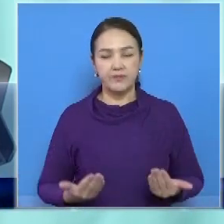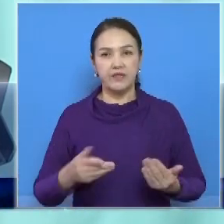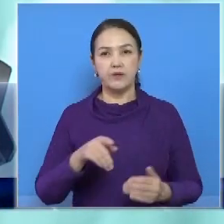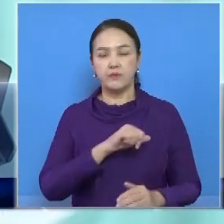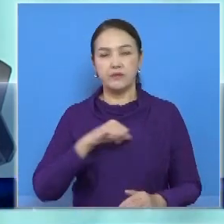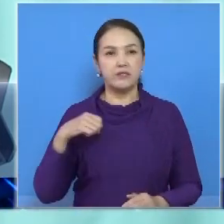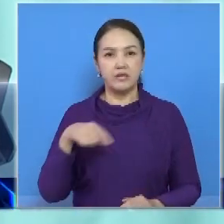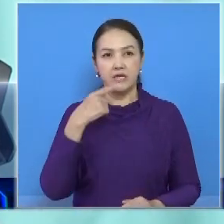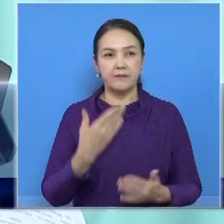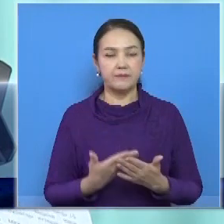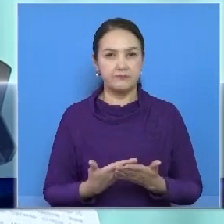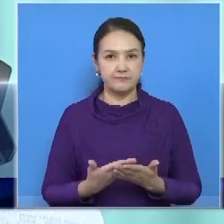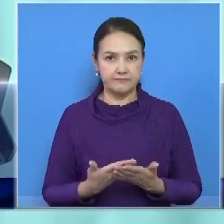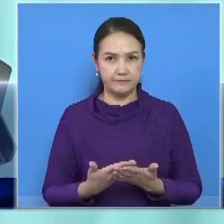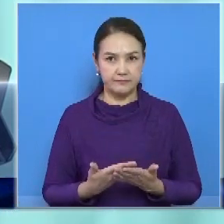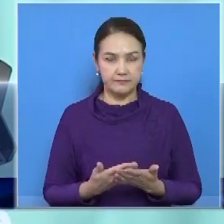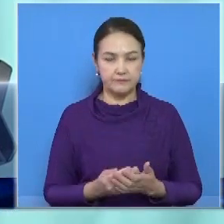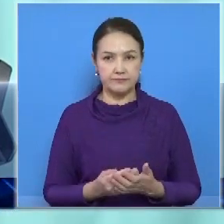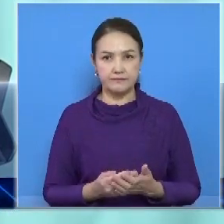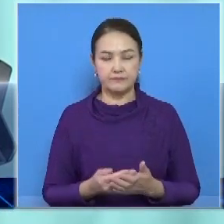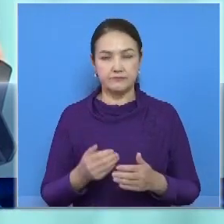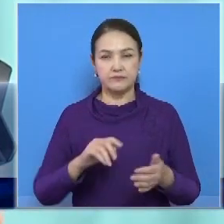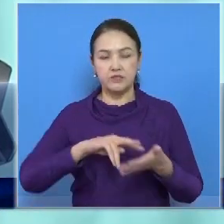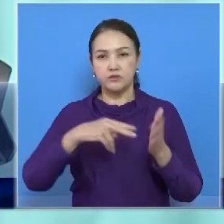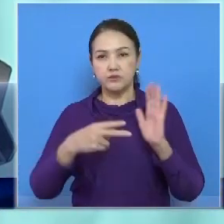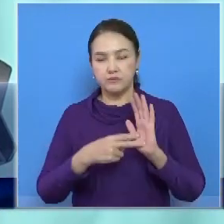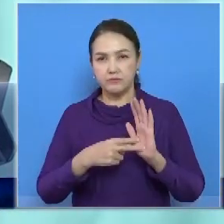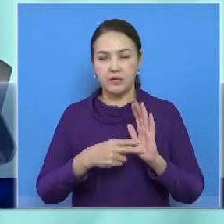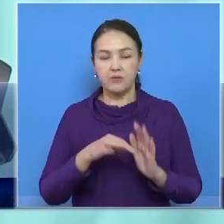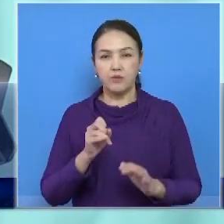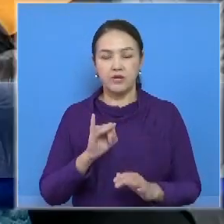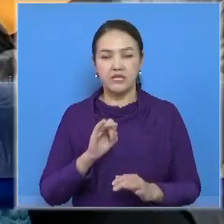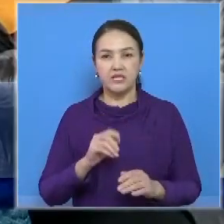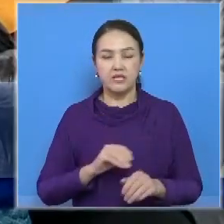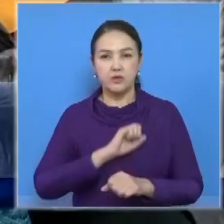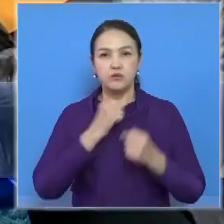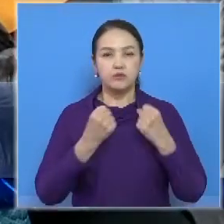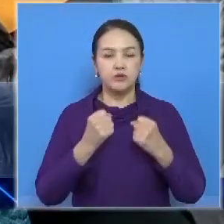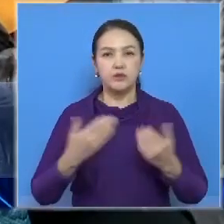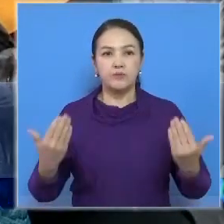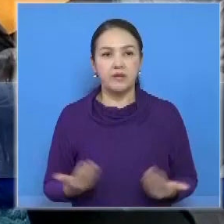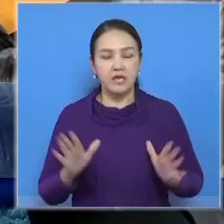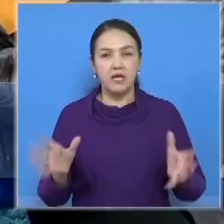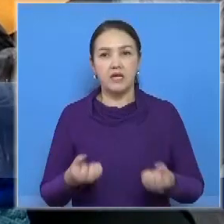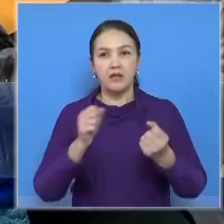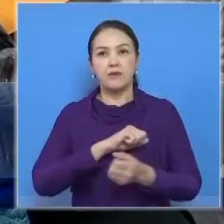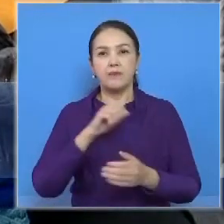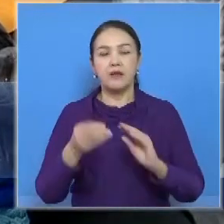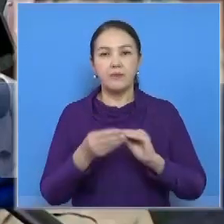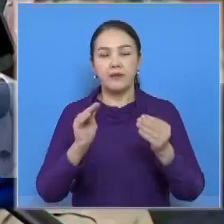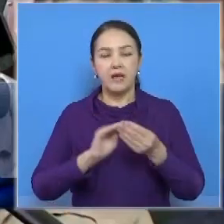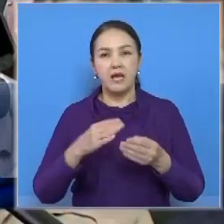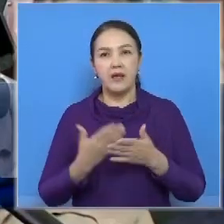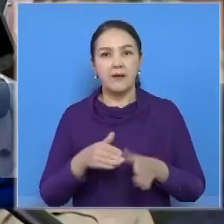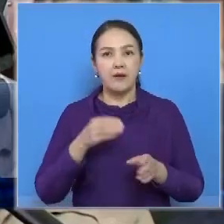айтар. Бұл жерде енді алдағы жоспар ол бөгетті күшейтеміз. Тұрғындар өткен жылы көтерген мәселеміздің 10%